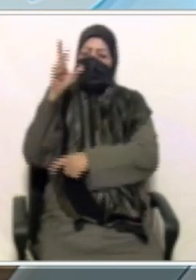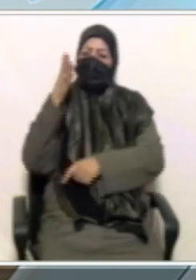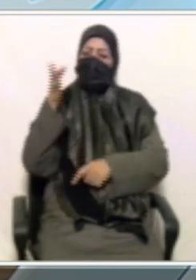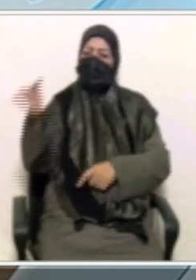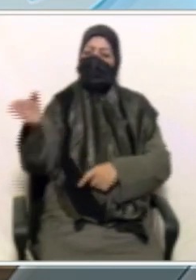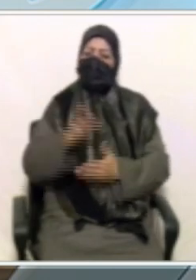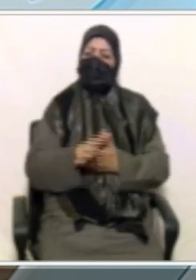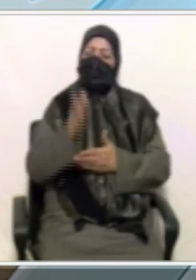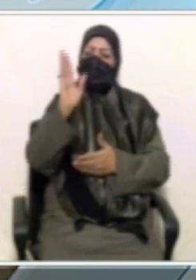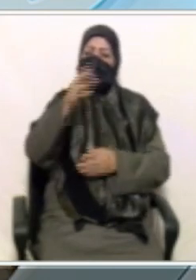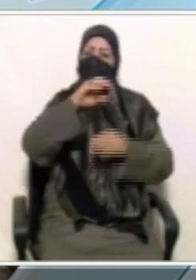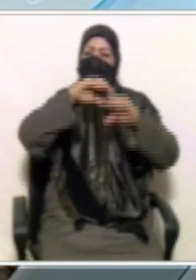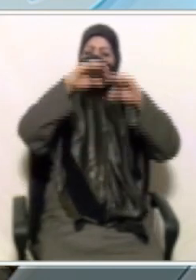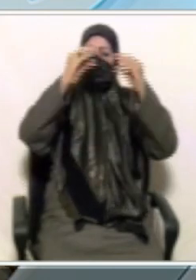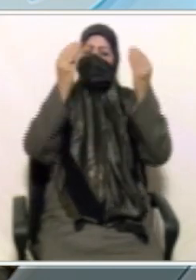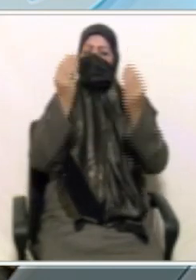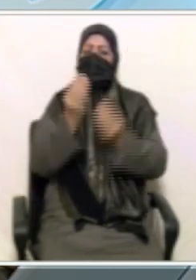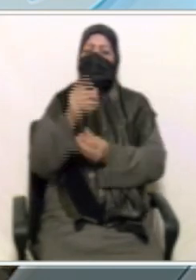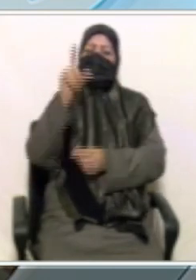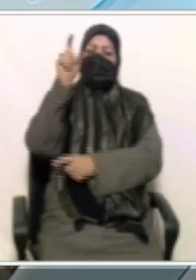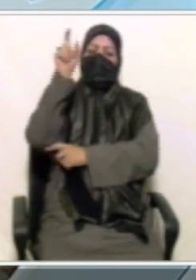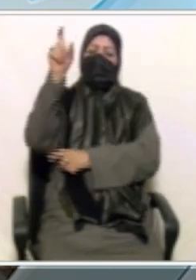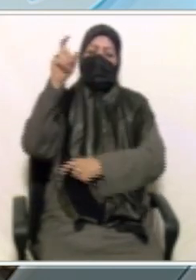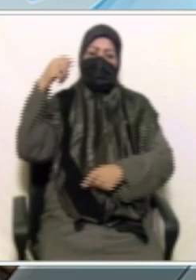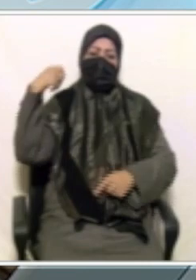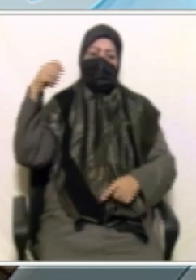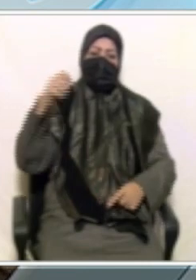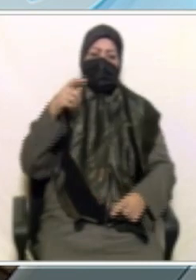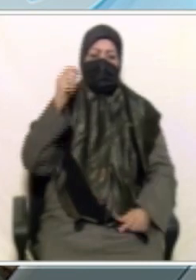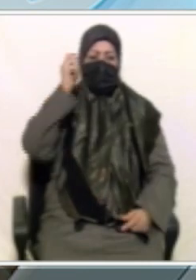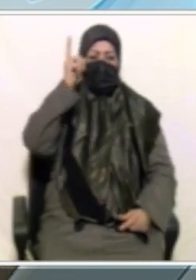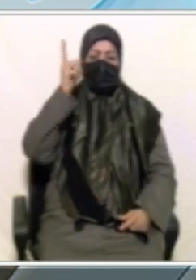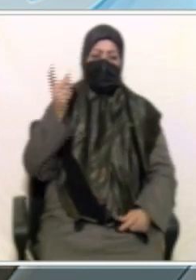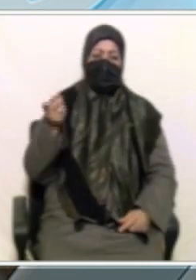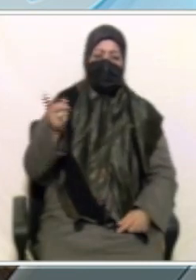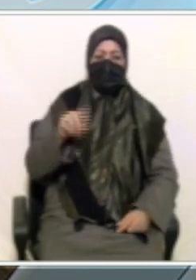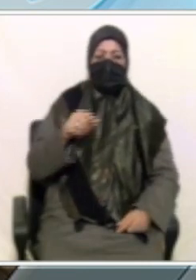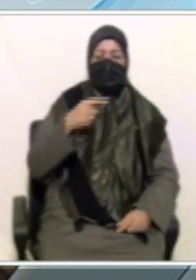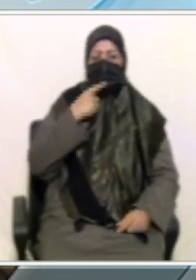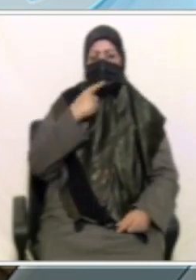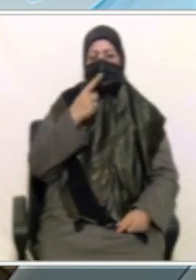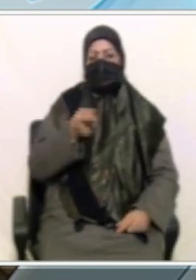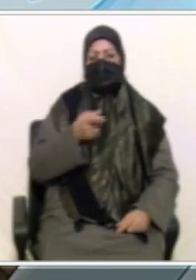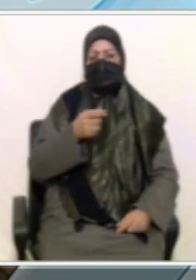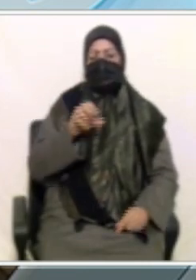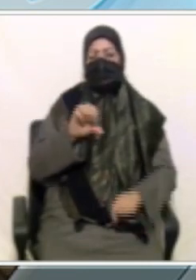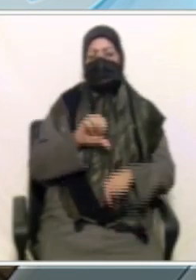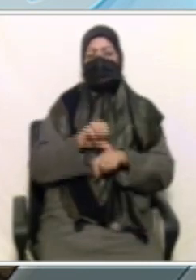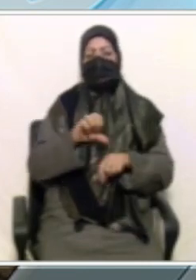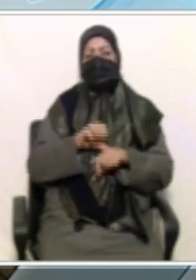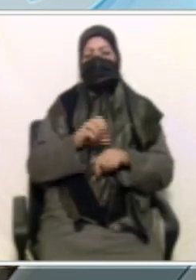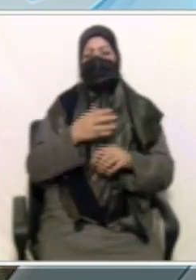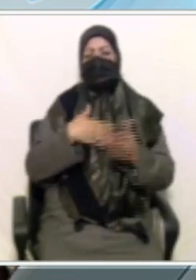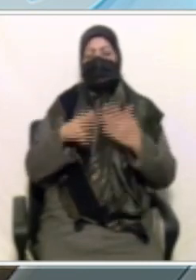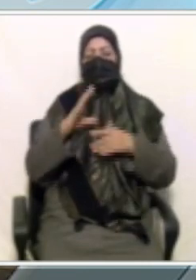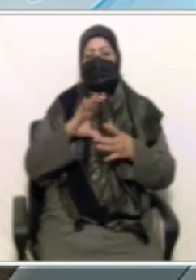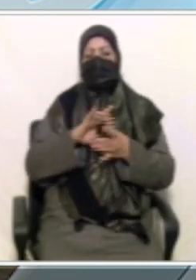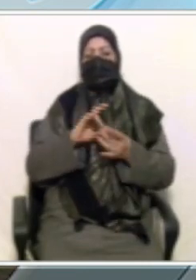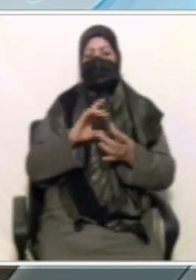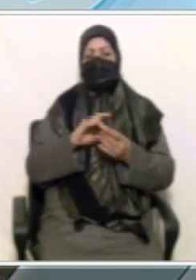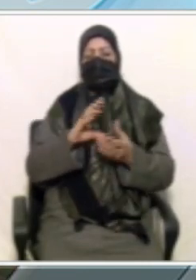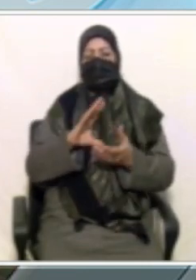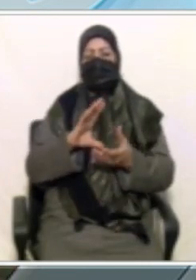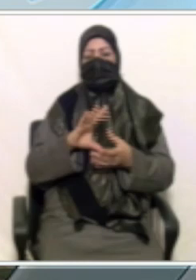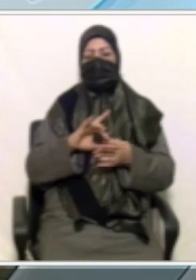المسائل، والله تعالى أعلم. الأخ عبد السلام من طرابلس يقول كنت في جمعية استهلاكية، وهذه الجمعية الاستهلاكية في السنوات